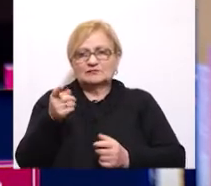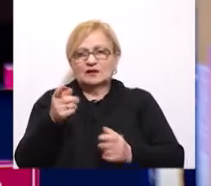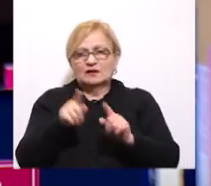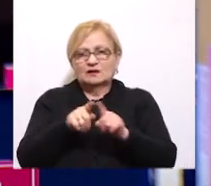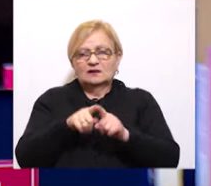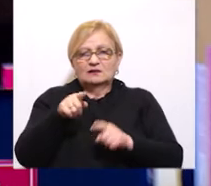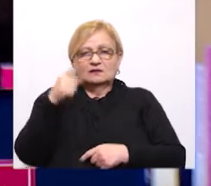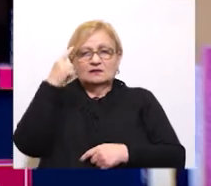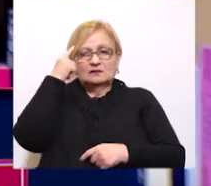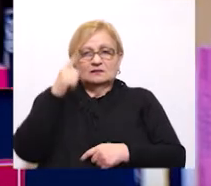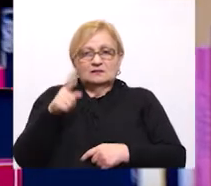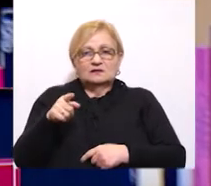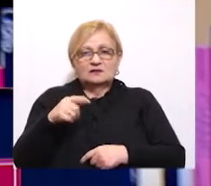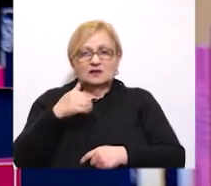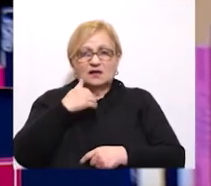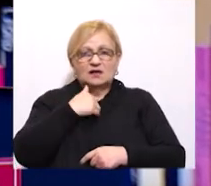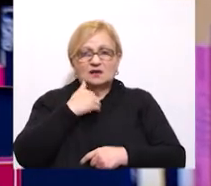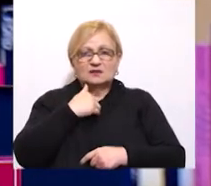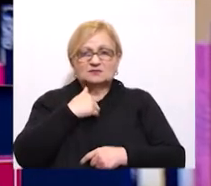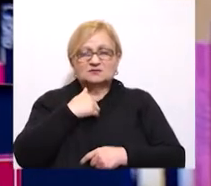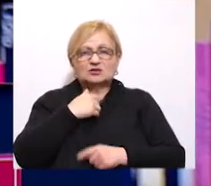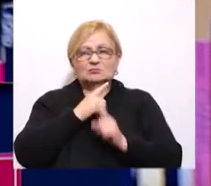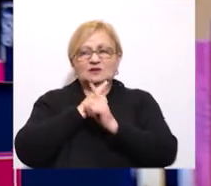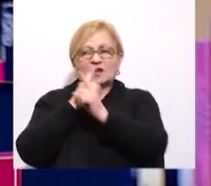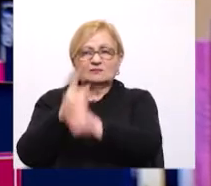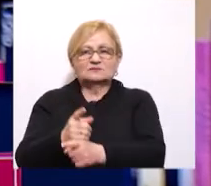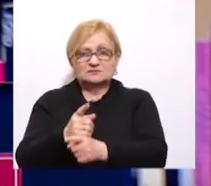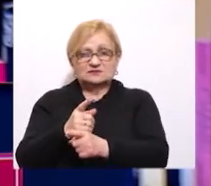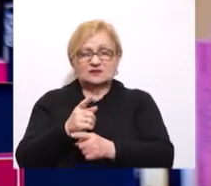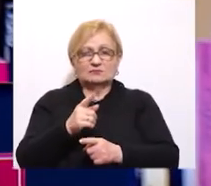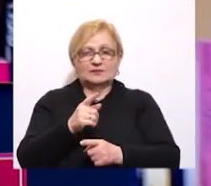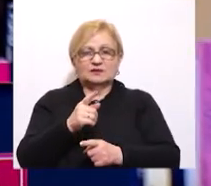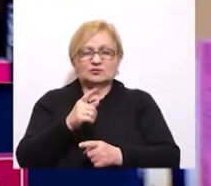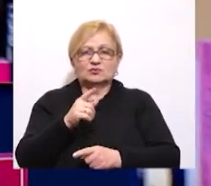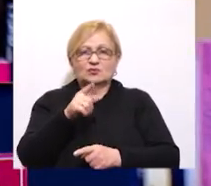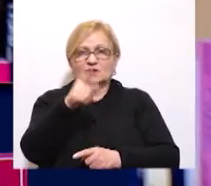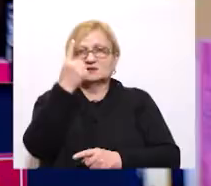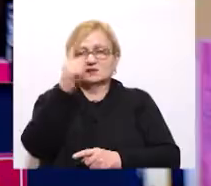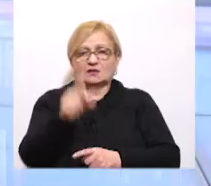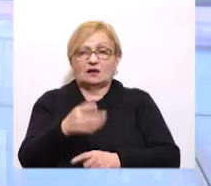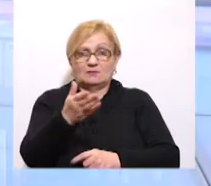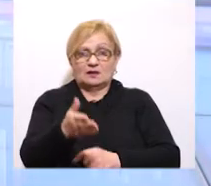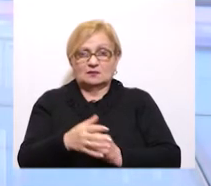თანაც ფიქრობს: ეს არისო ჩემი გამცილებელი სააქაოდან მარადისობაში.